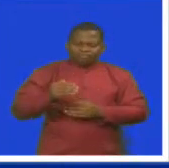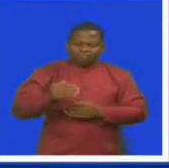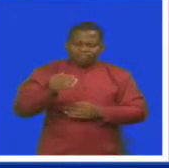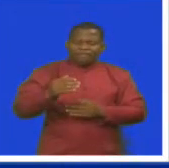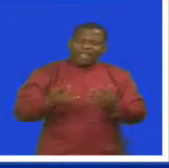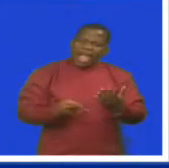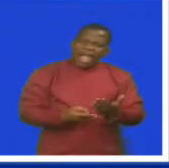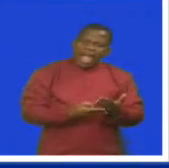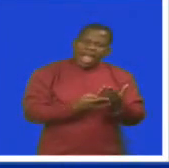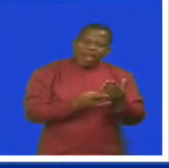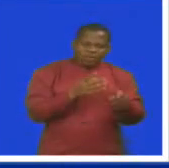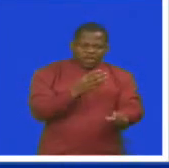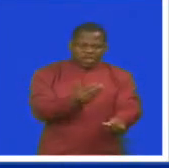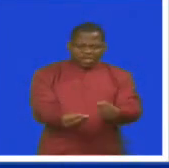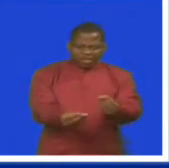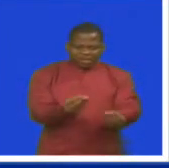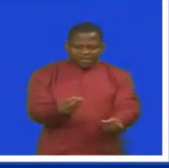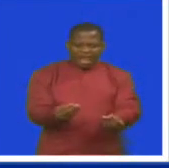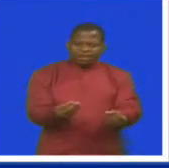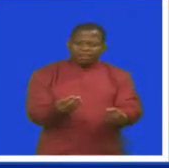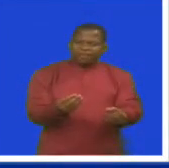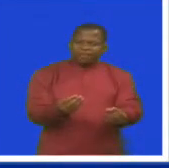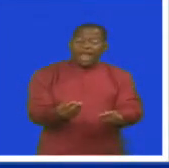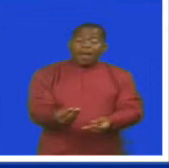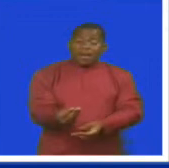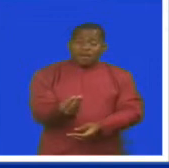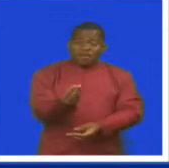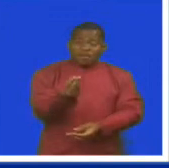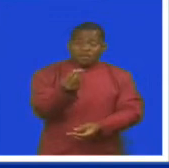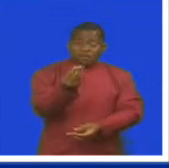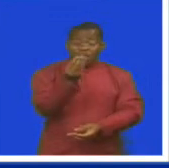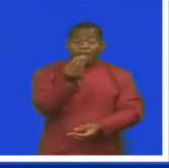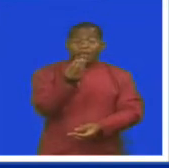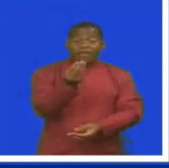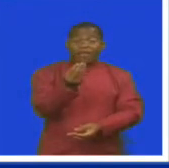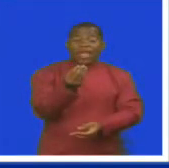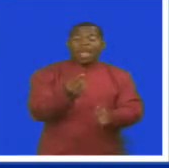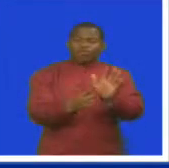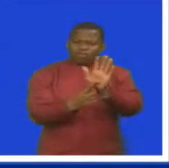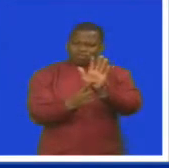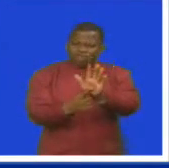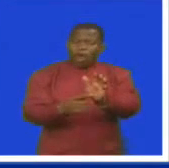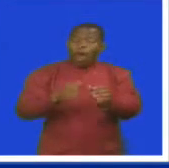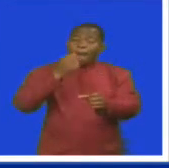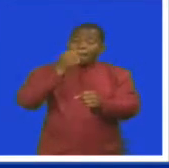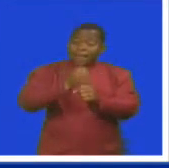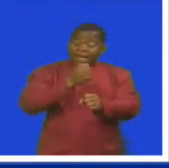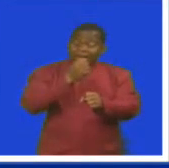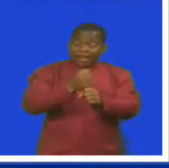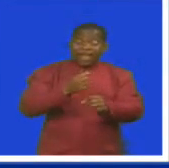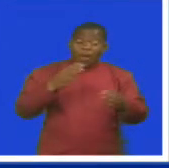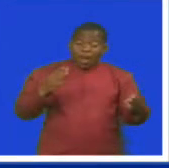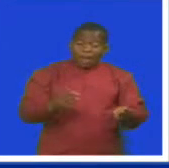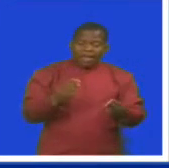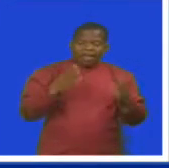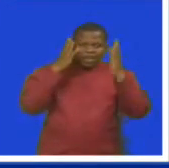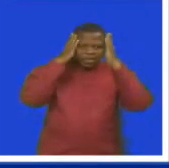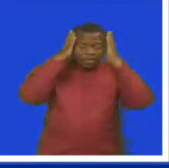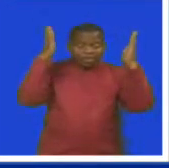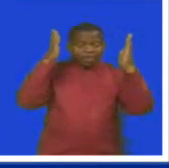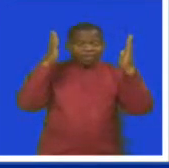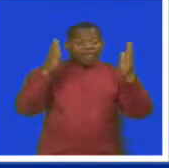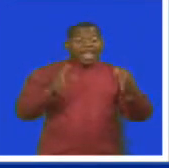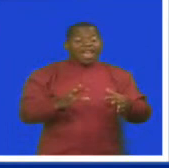size sibakhulise kubonakala ukuthi umsebenzi wemaswati letinhlangano tindlulise kubonga ngalolu sito bathembisa ukuthi